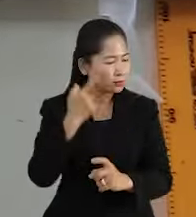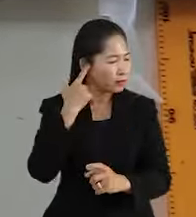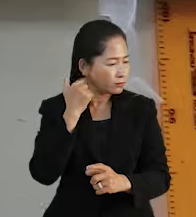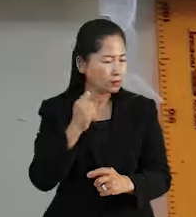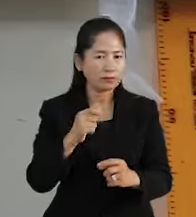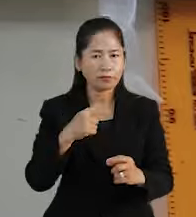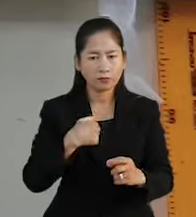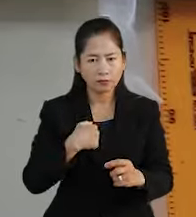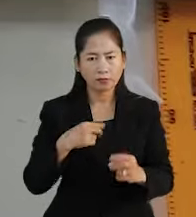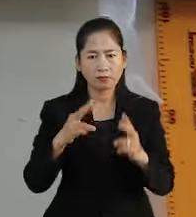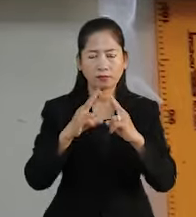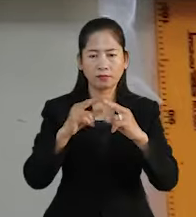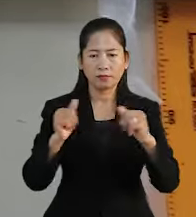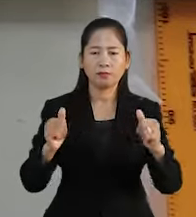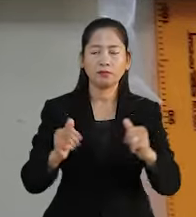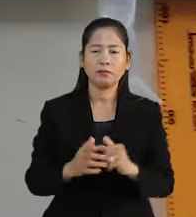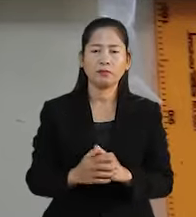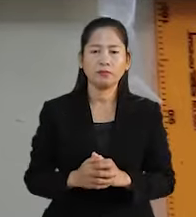របស់ខ្ញុំ